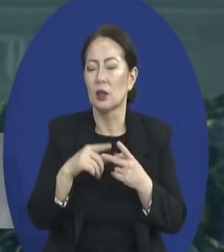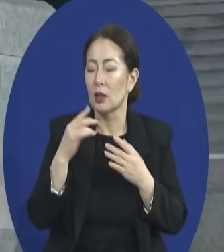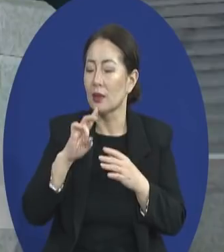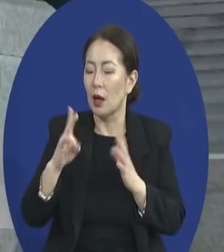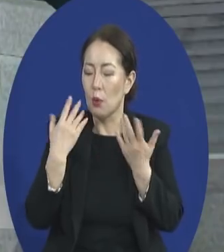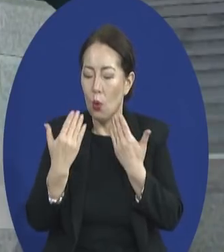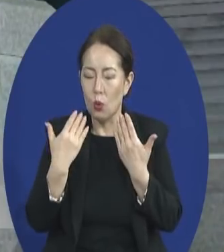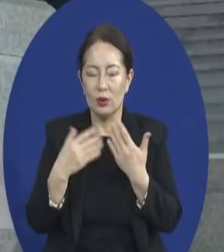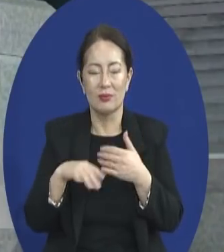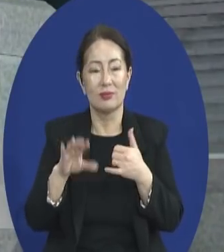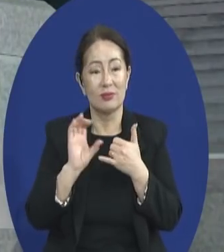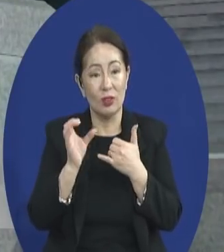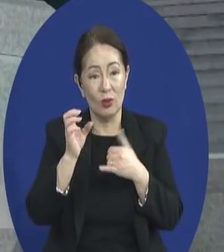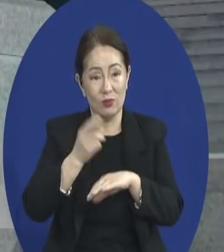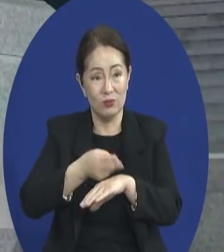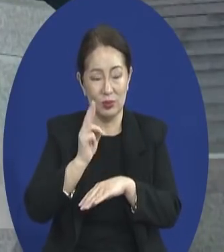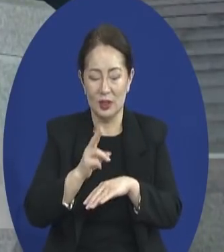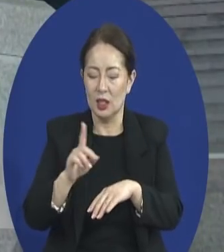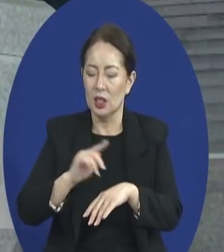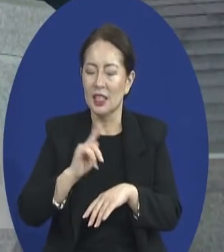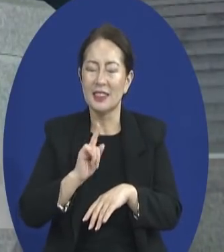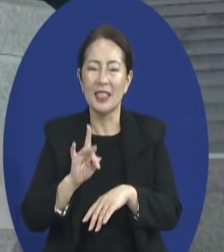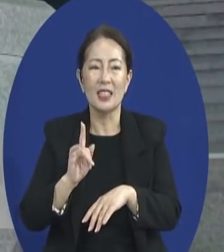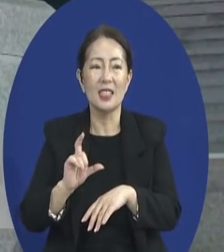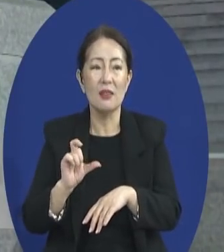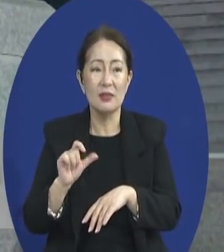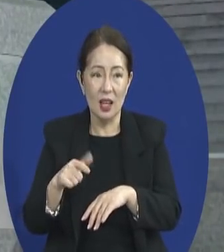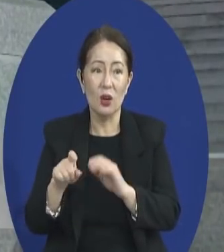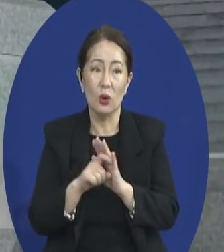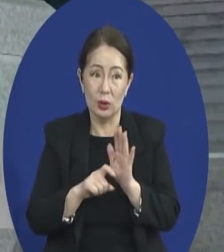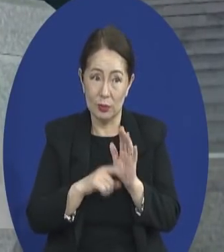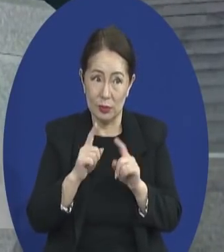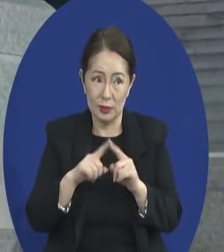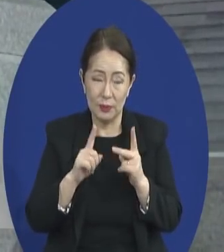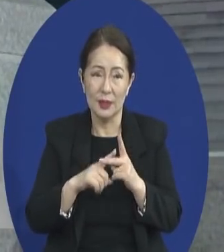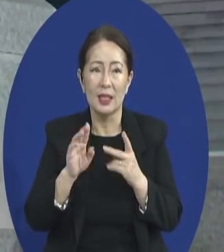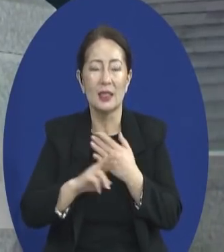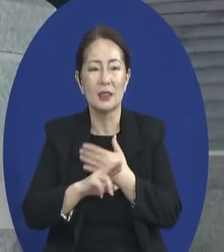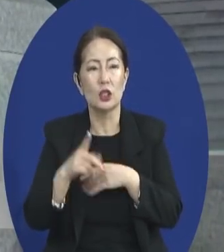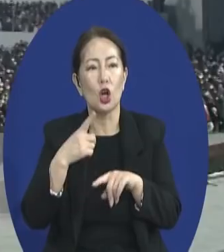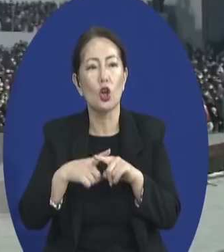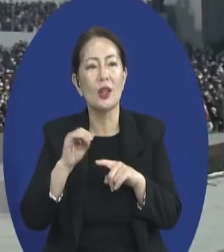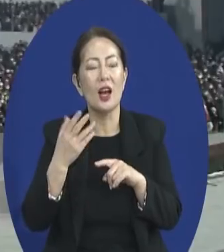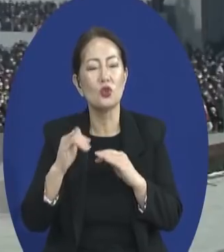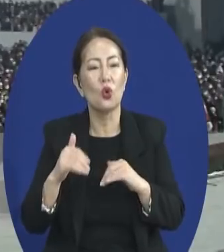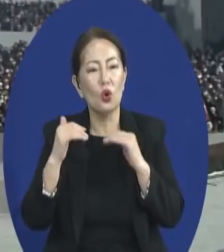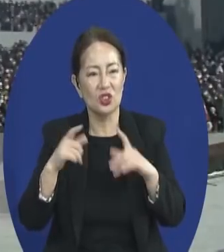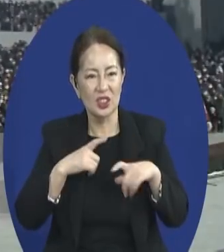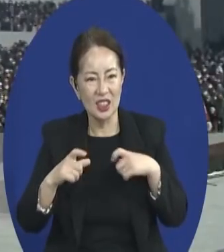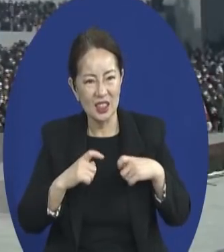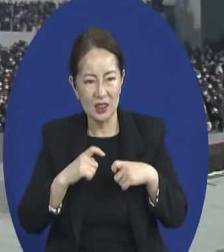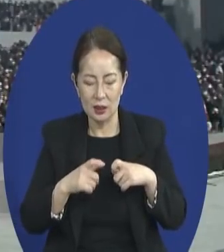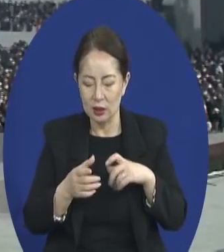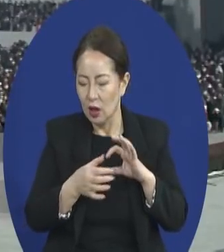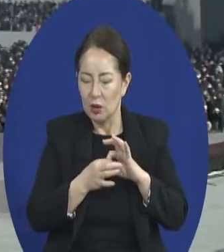хурлаар Умар Солонгосын удирдагч Зэрзэвсгийн хөтөлбөрөөс гадна цаашаа да хөдөө аж ахуйн хөгжил, эдийн засгийн хараат бас байдалд анхаарлаа хандуулах